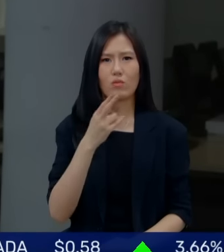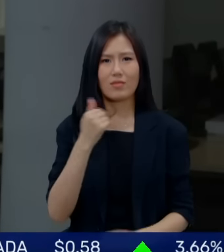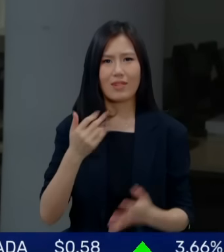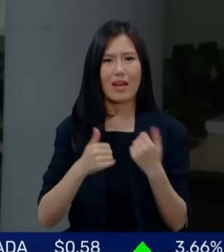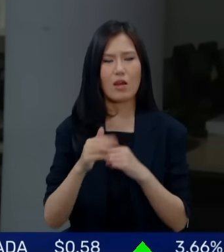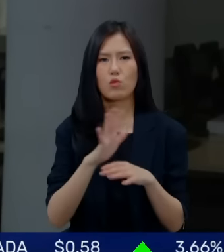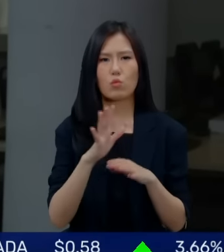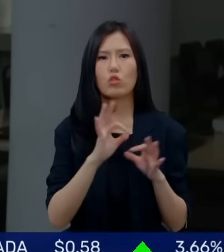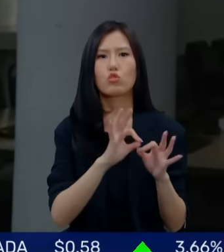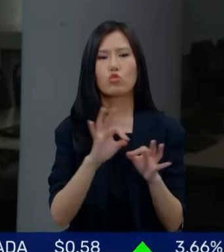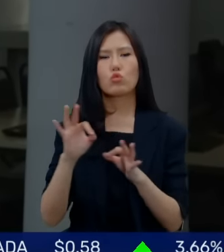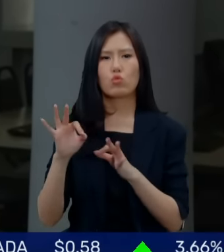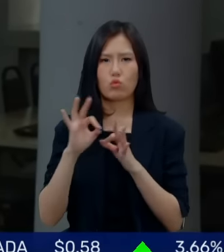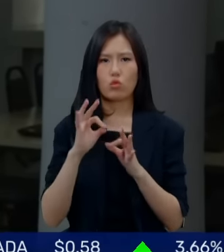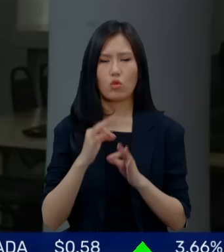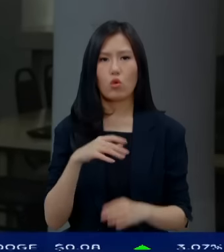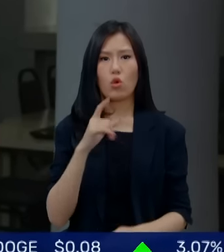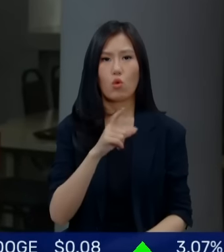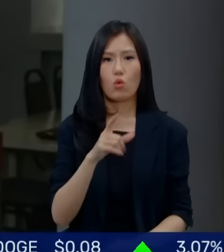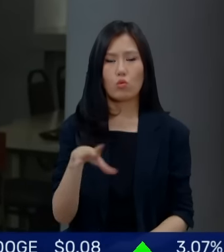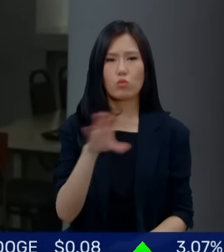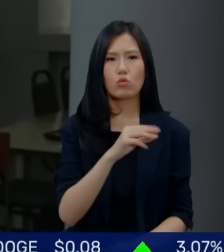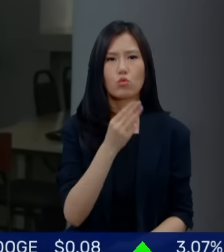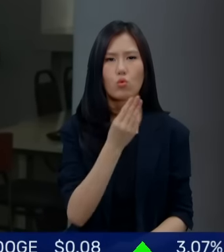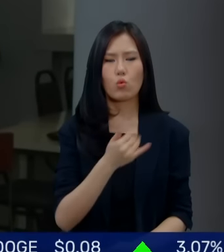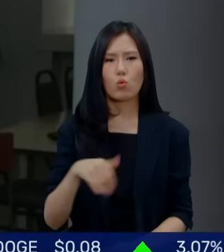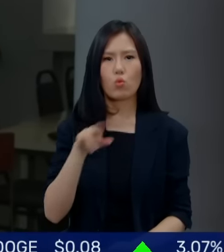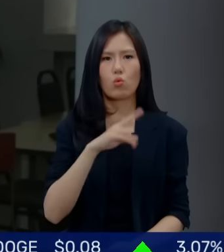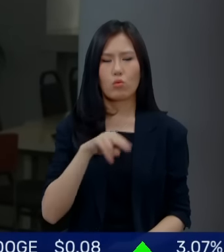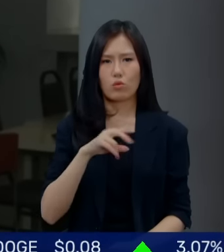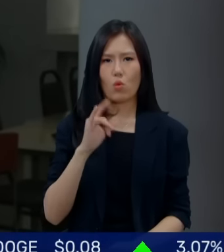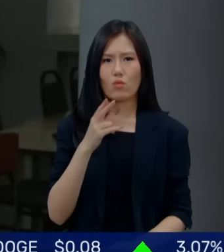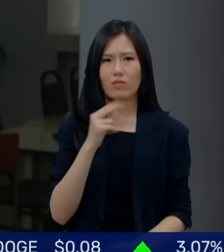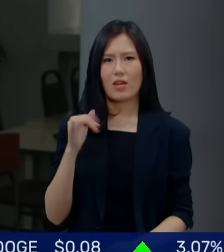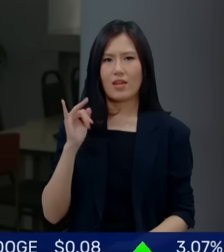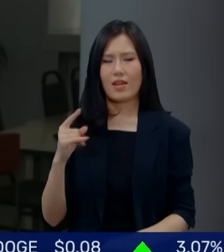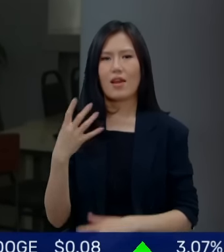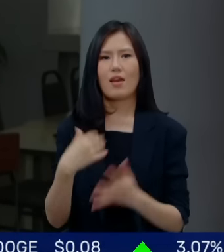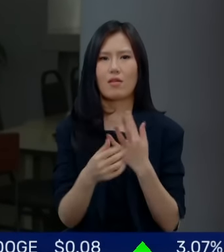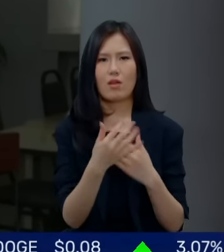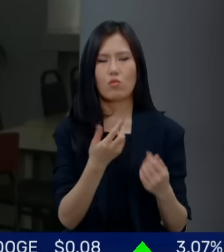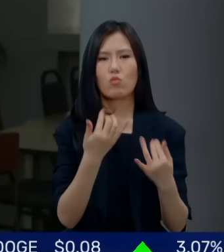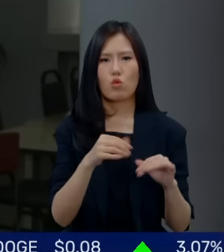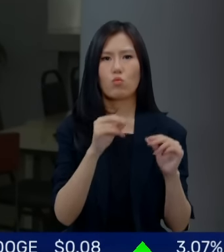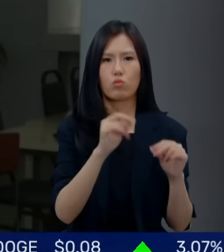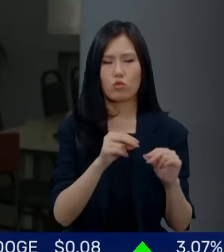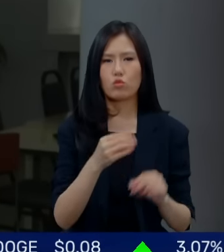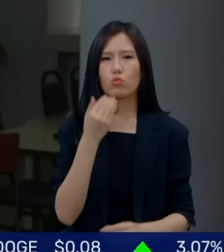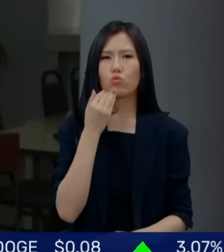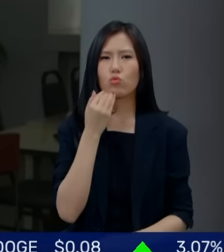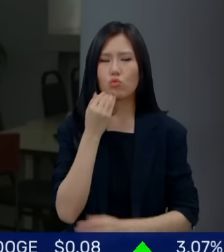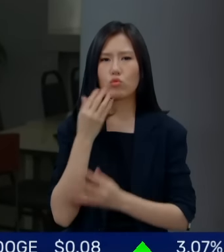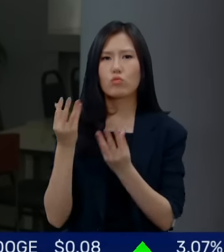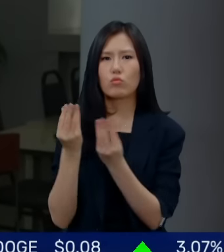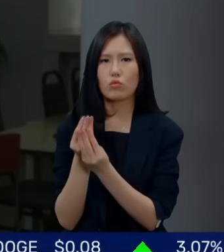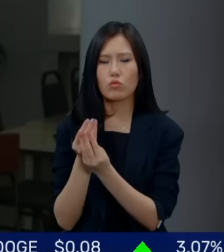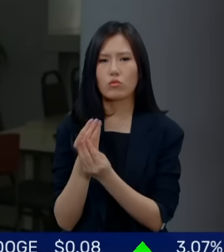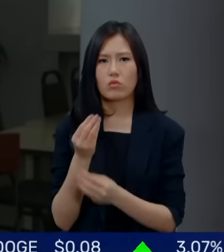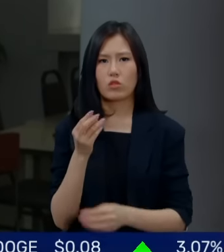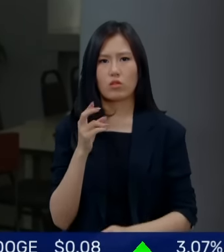байхгүй болж байгаа гэсэн үг. Тэгэхээр олон нийт шууд одоо дийлэнх хувьцааг нь эзэмшдэг. Цөөхөн буруу дарам Монголын өргийн бирж дээр компани